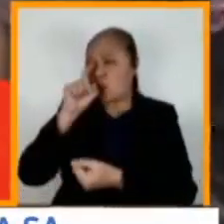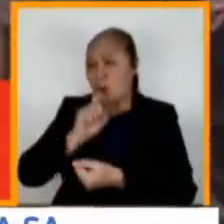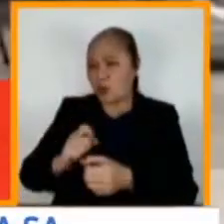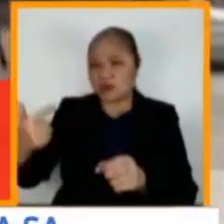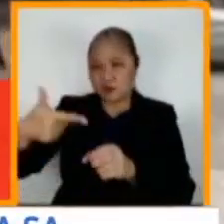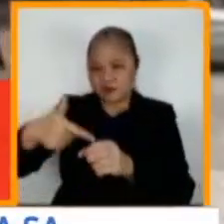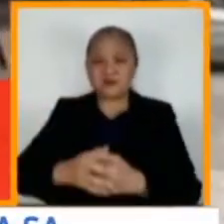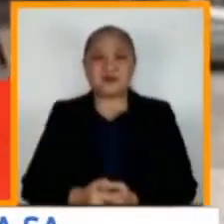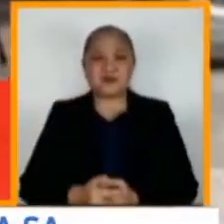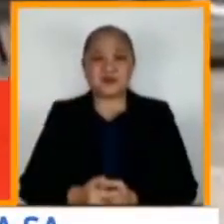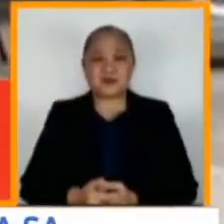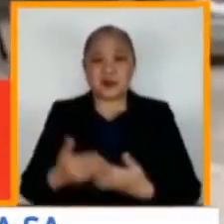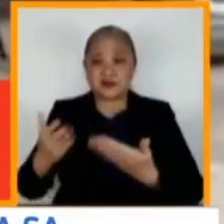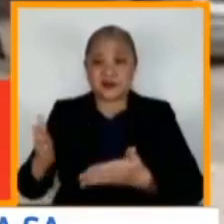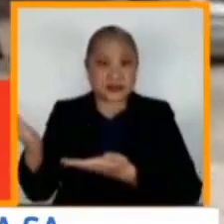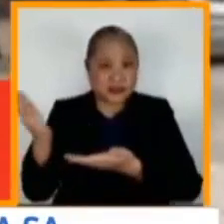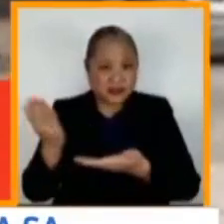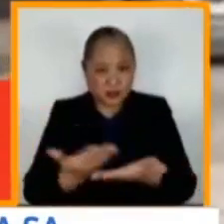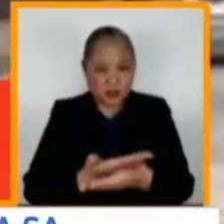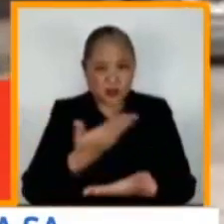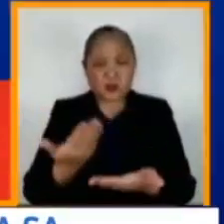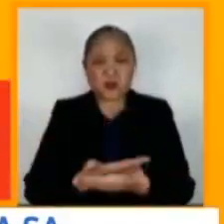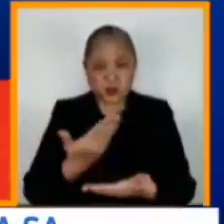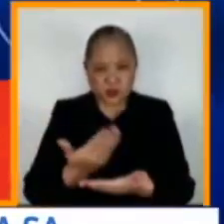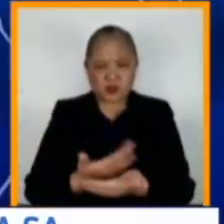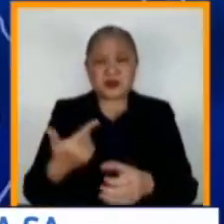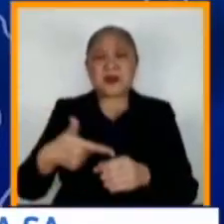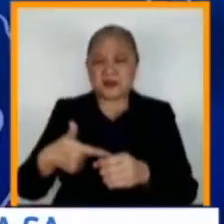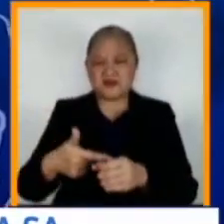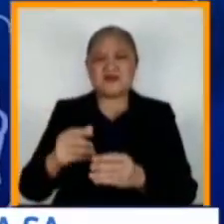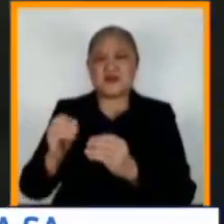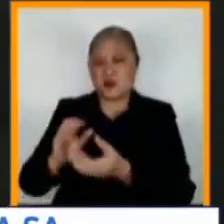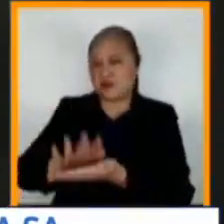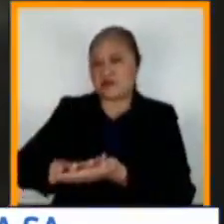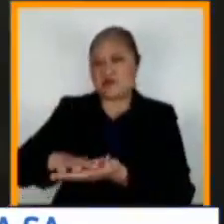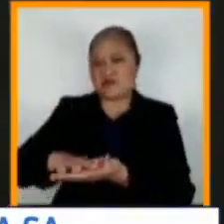stocks at mas mahal na ang kuha nila dito.